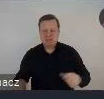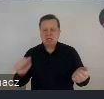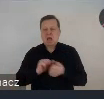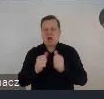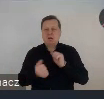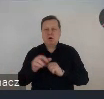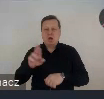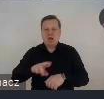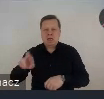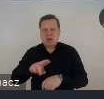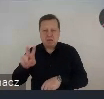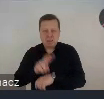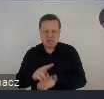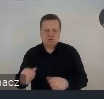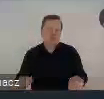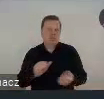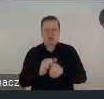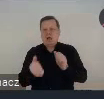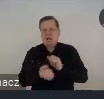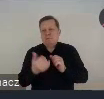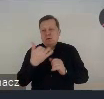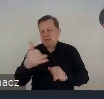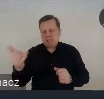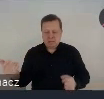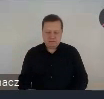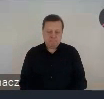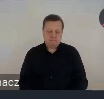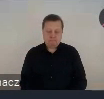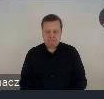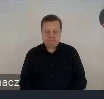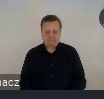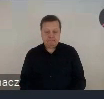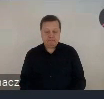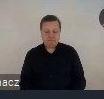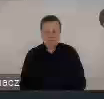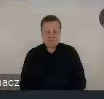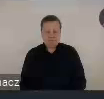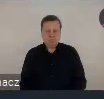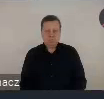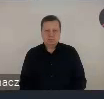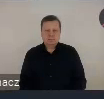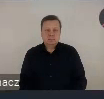albo Radzie Nadzorczej lub innym organie kontroli.